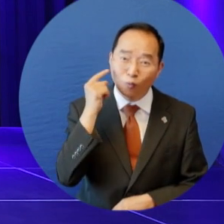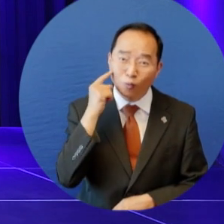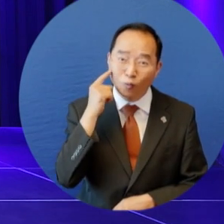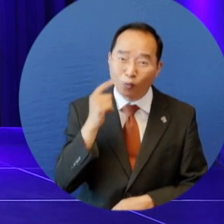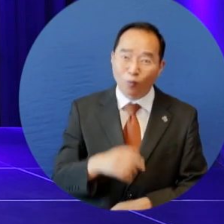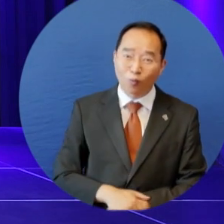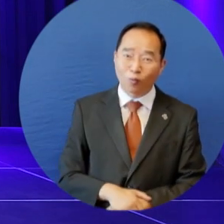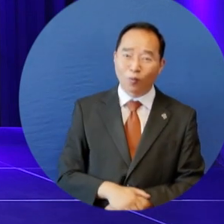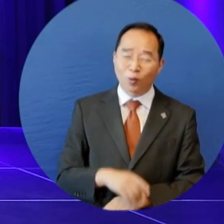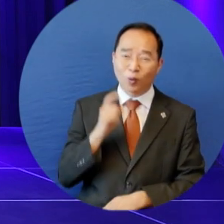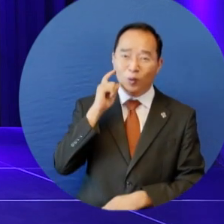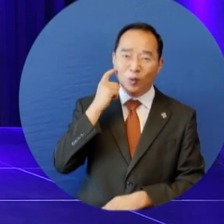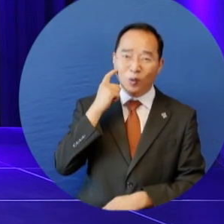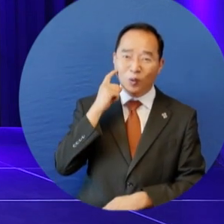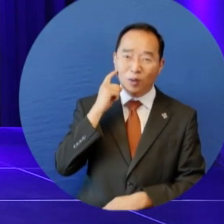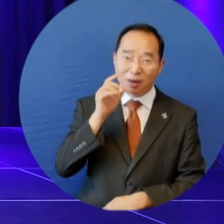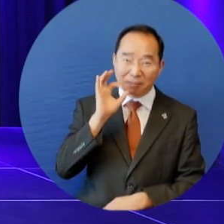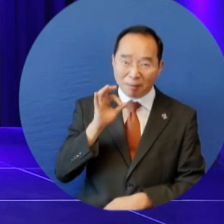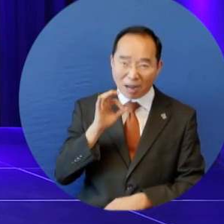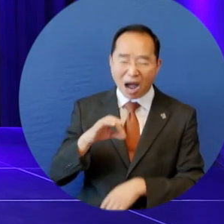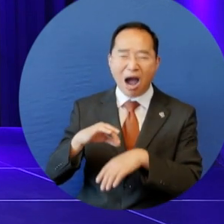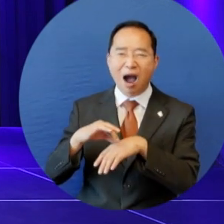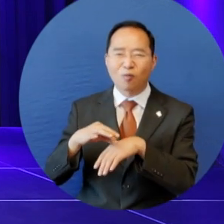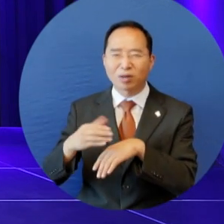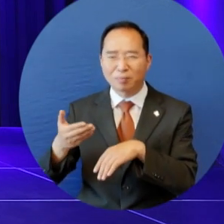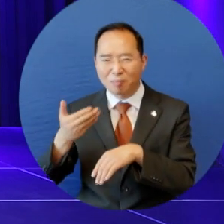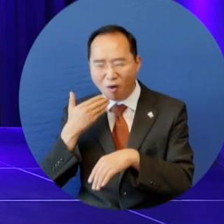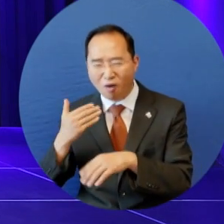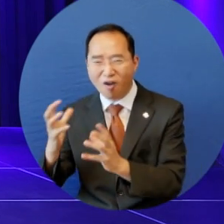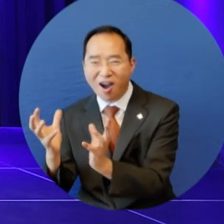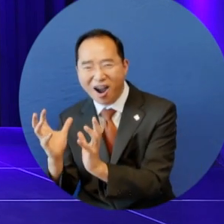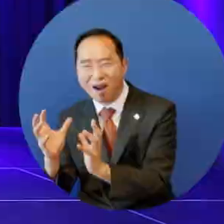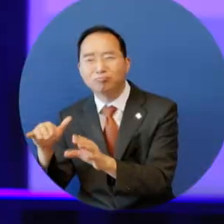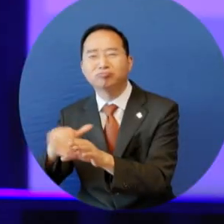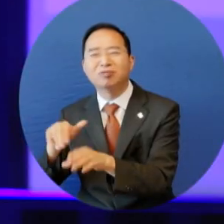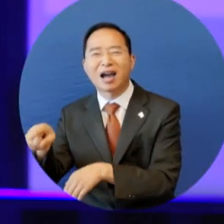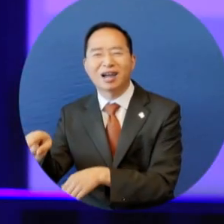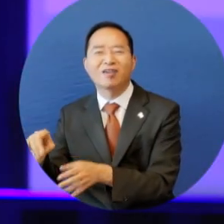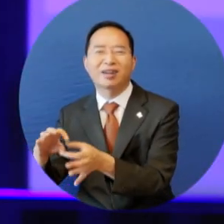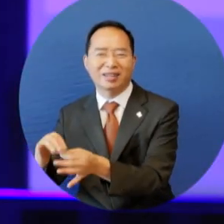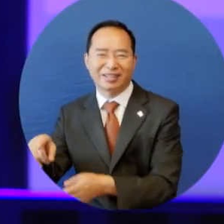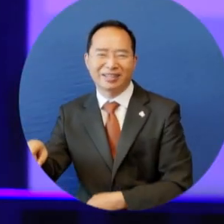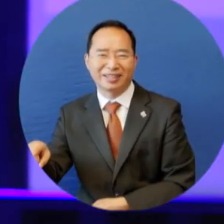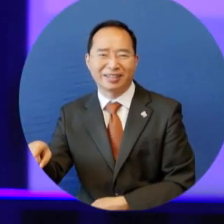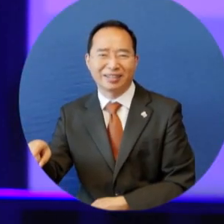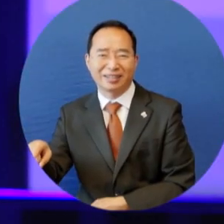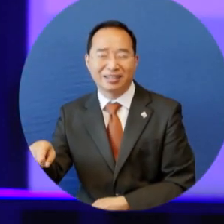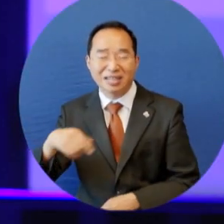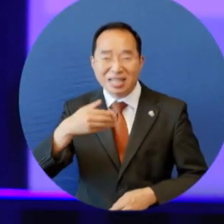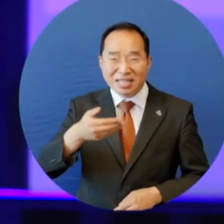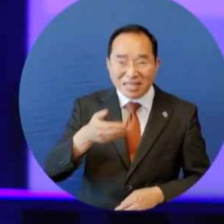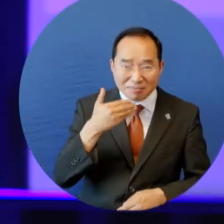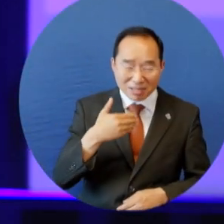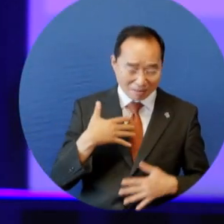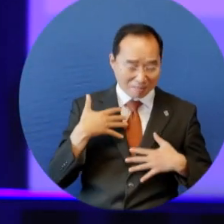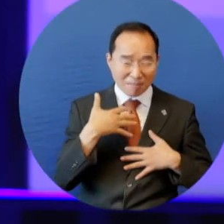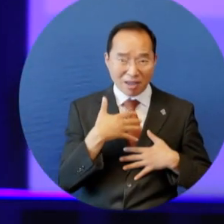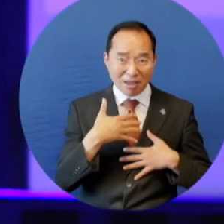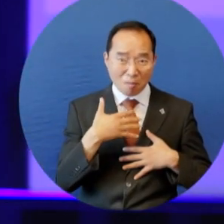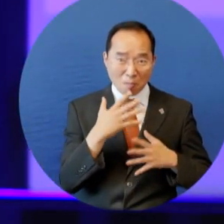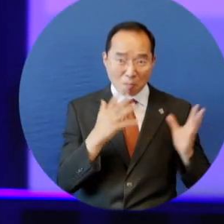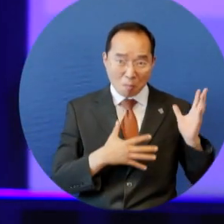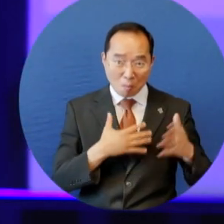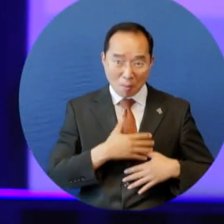생각하면서도 쉽게 채식을 하지 않을까에 대해서 고민하다가 내린 결론이었습니다. 즉, 음식은 단지